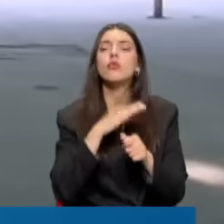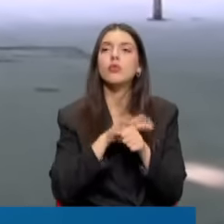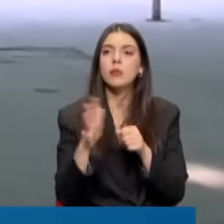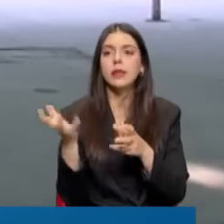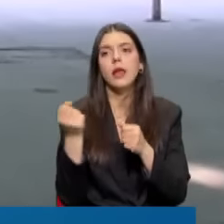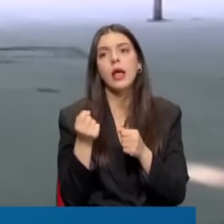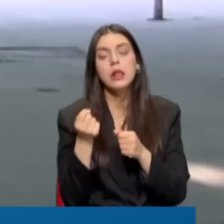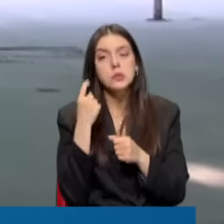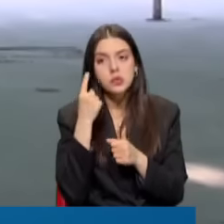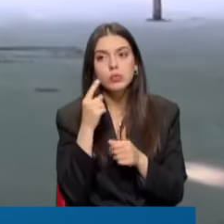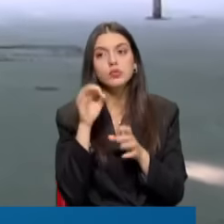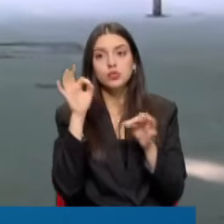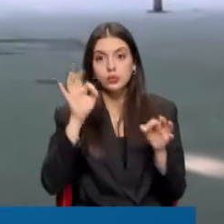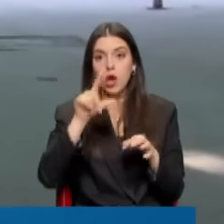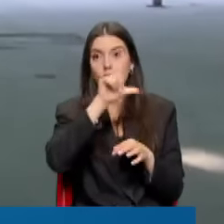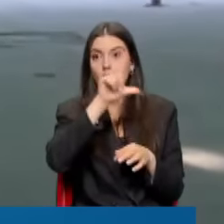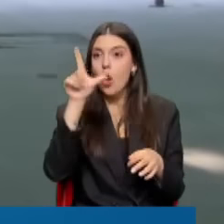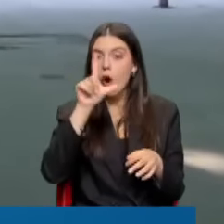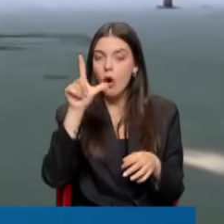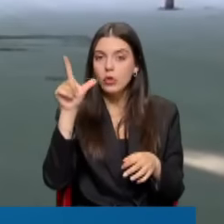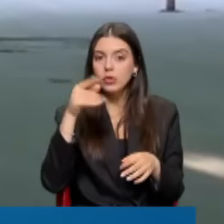şor şu